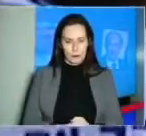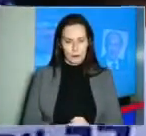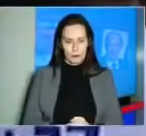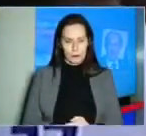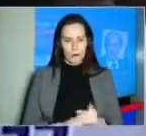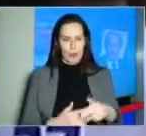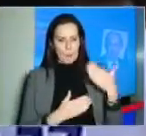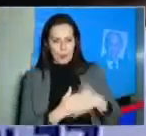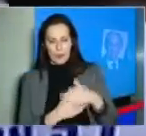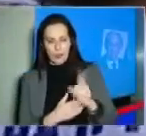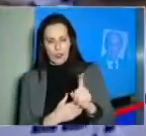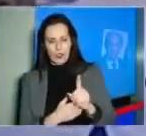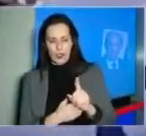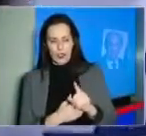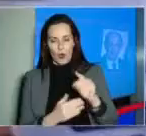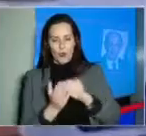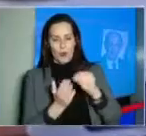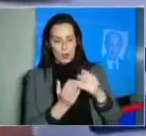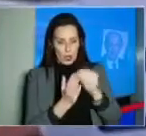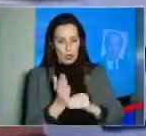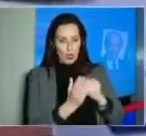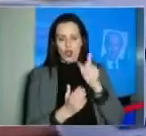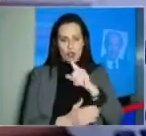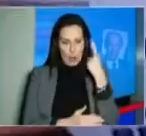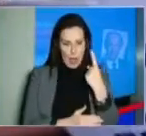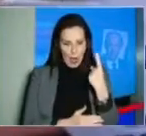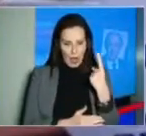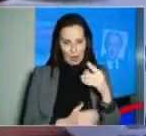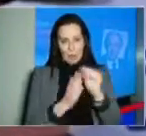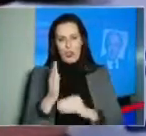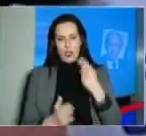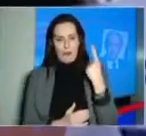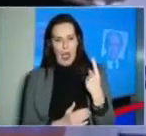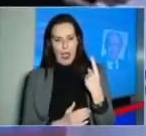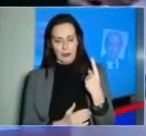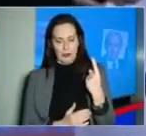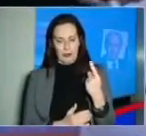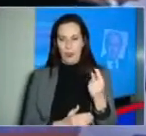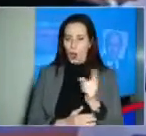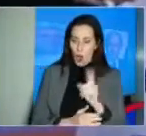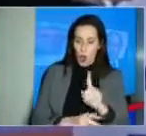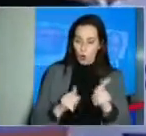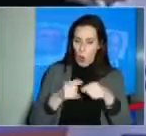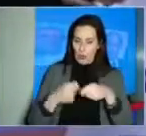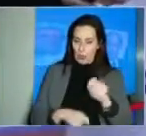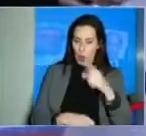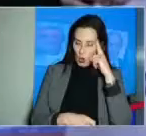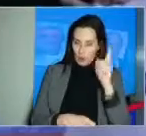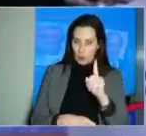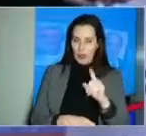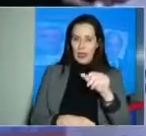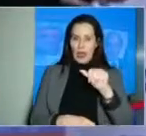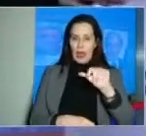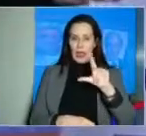בסופו של דבר זה לא שהוא רץ בשתי רשימות. יש שם אחד ברשימה אחת. לא, אותו חבר כנסת, אני לא יודע אם זה יהיה אלי